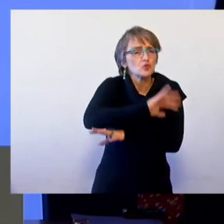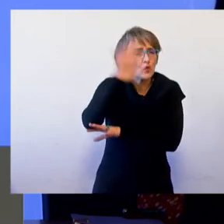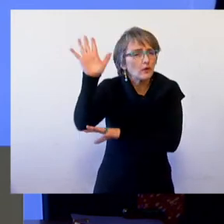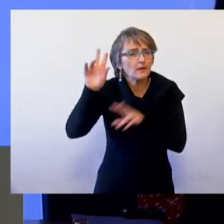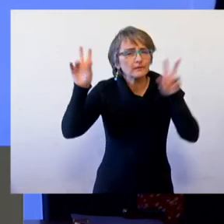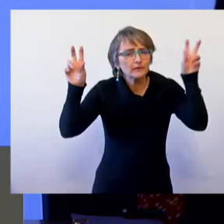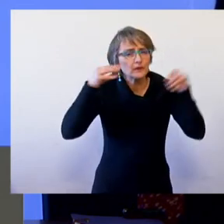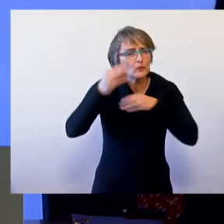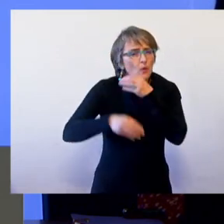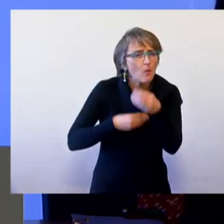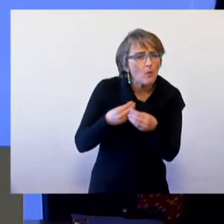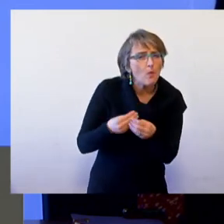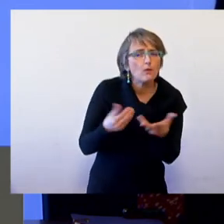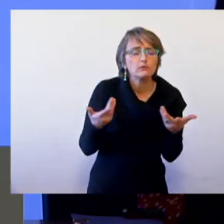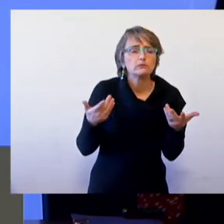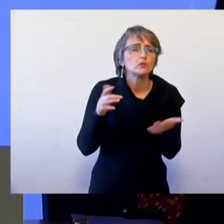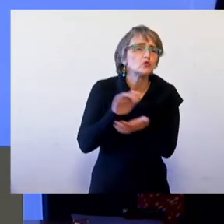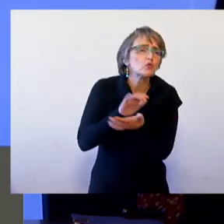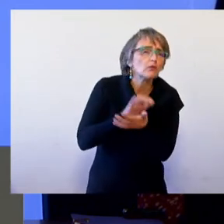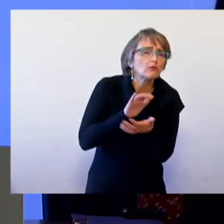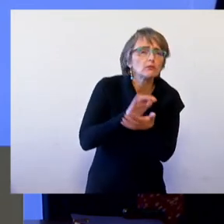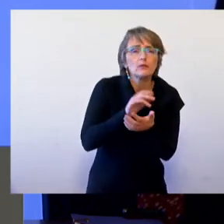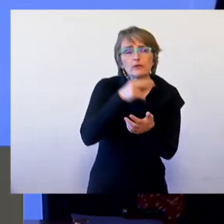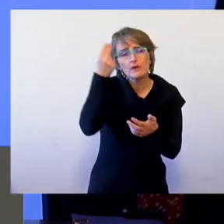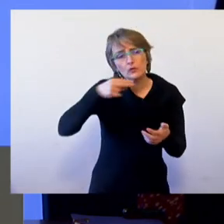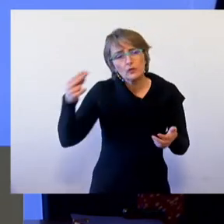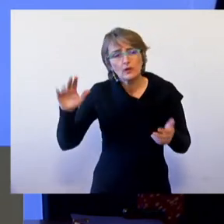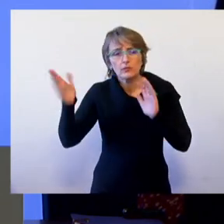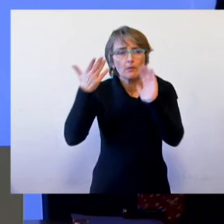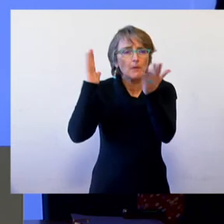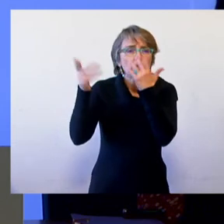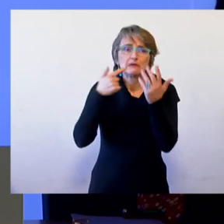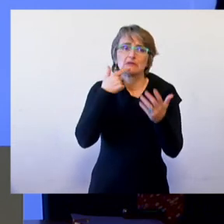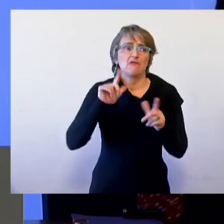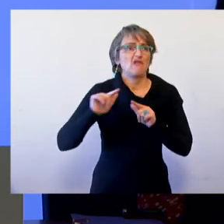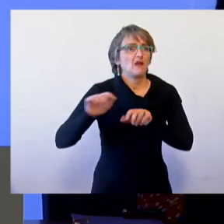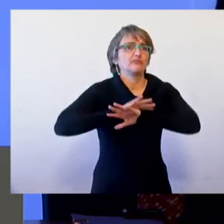qu'aujourd'hui, on y assistait partout en France, moi je ne m'y résous pas.